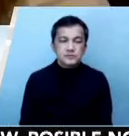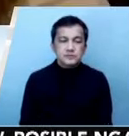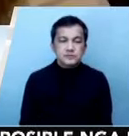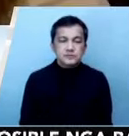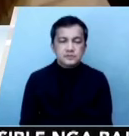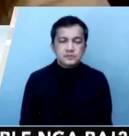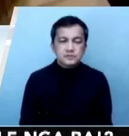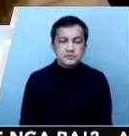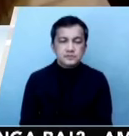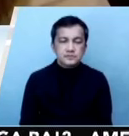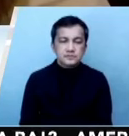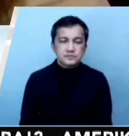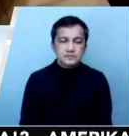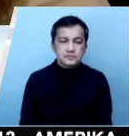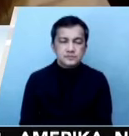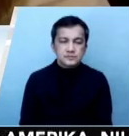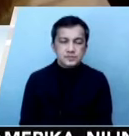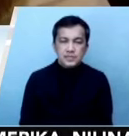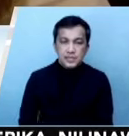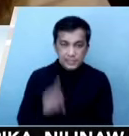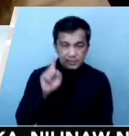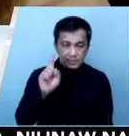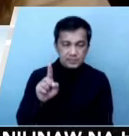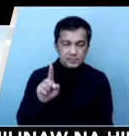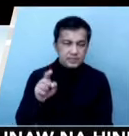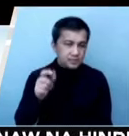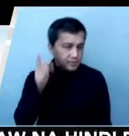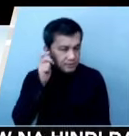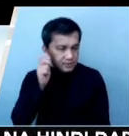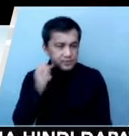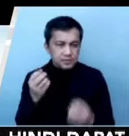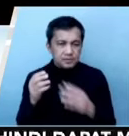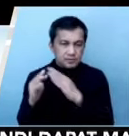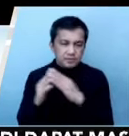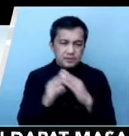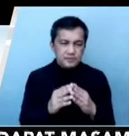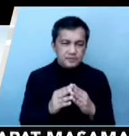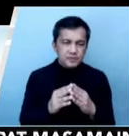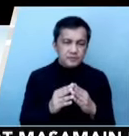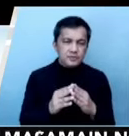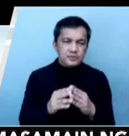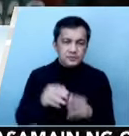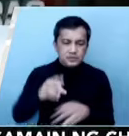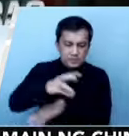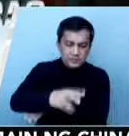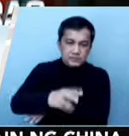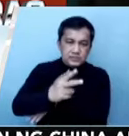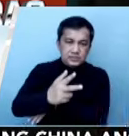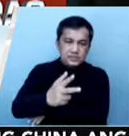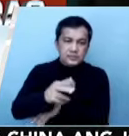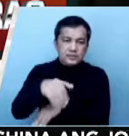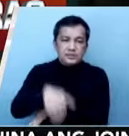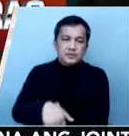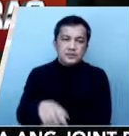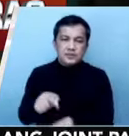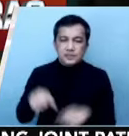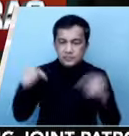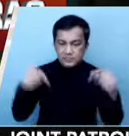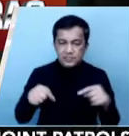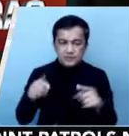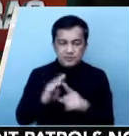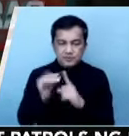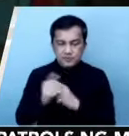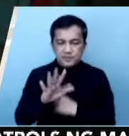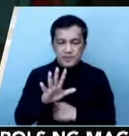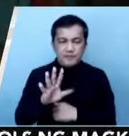daanan ang iisa ang maririnig sa maraming bahay pagkagat ng alas 6:30 ng gabi. Dito sa amin sa barangay 540,